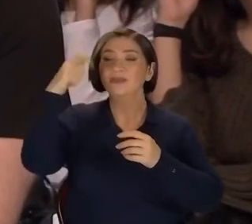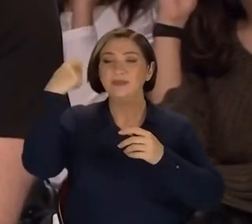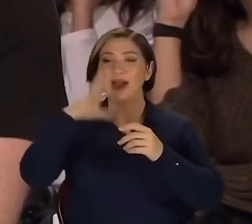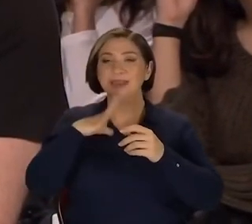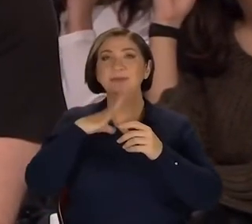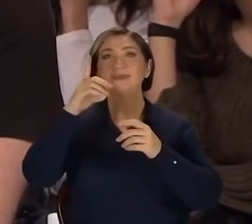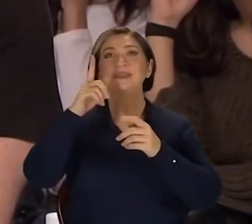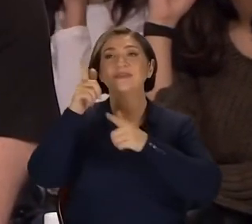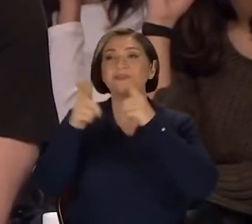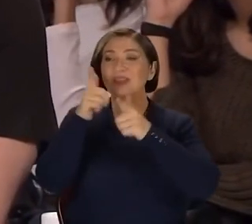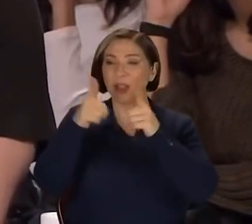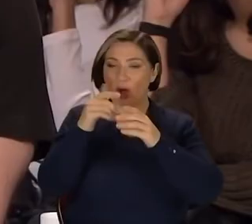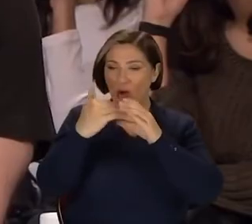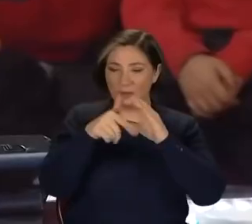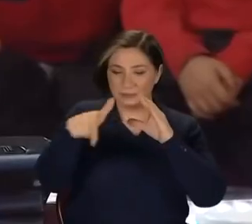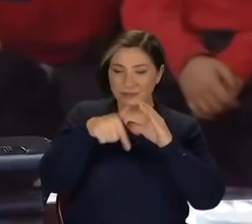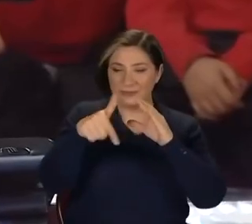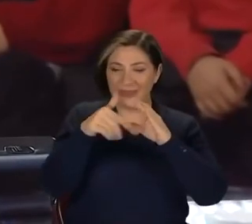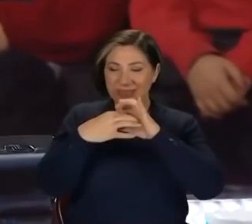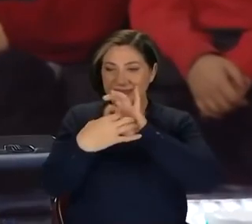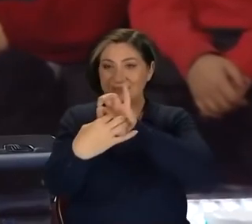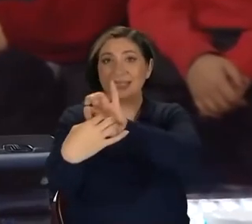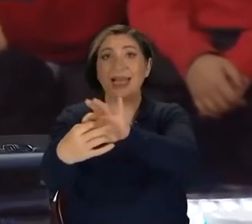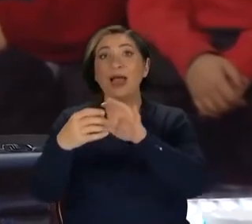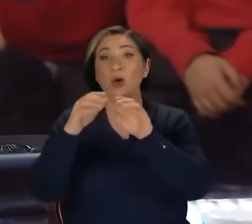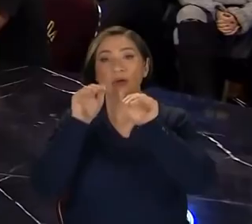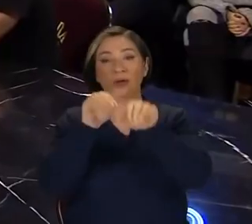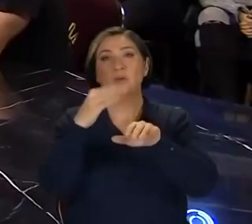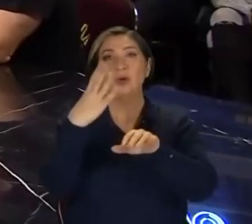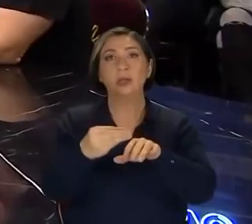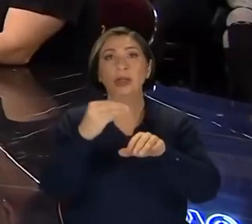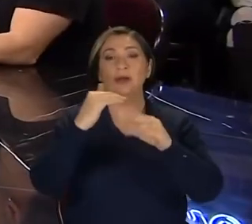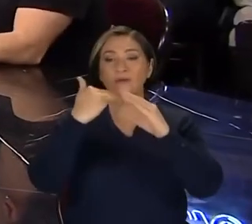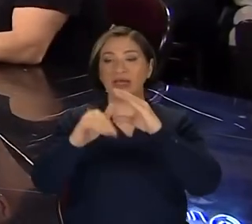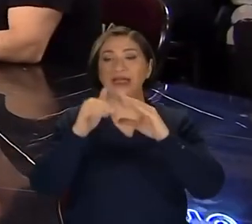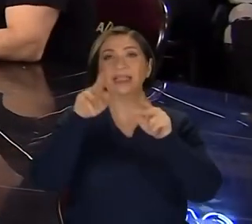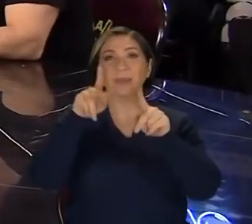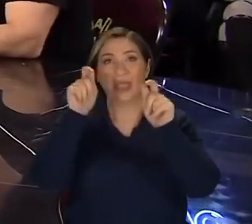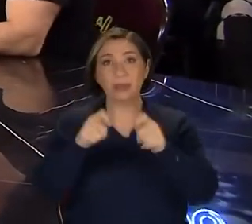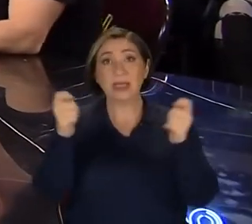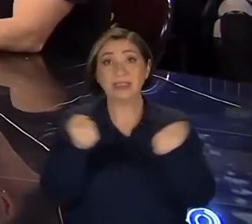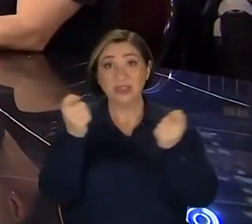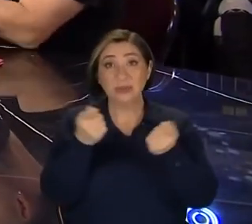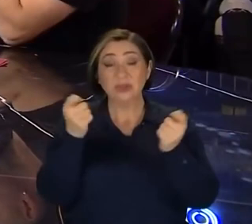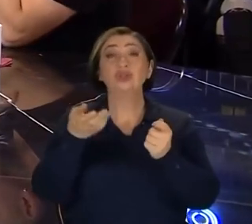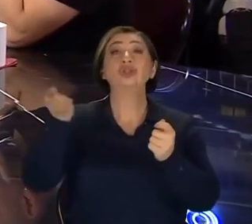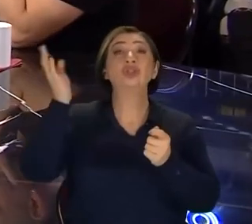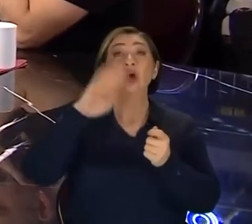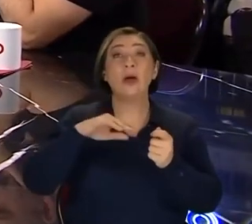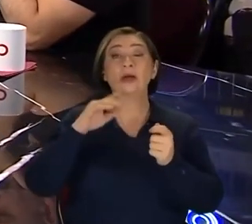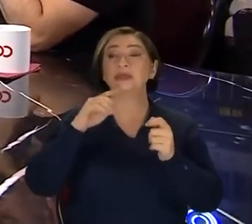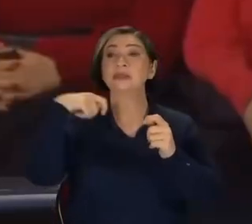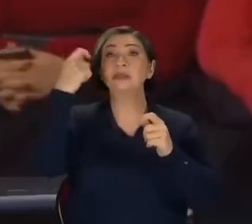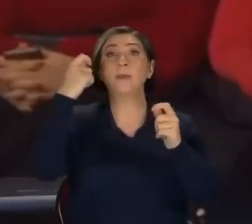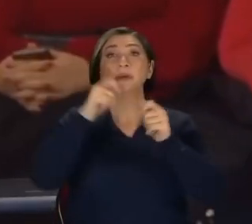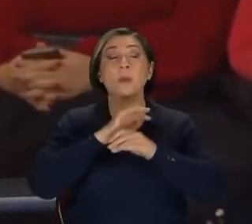Dirty Dancing hakikaten bir video zincirinin finanse ettiği ve çok iyi video örnek. Zinciri home video olarak yapılmaya çalışılmış. Sonra patlamış.